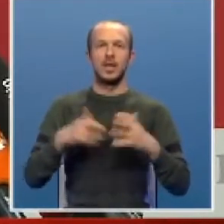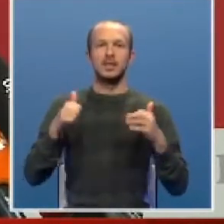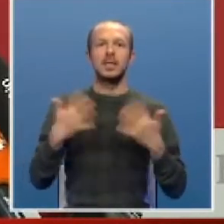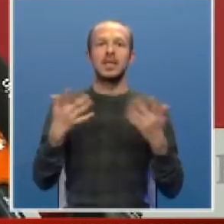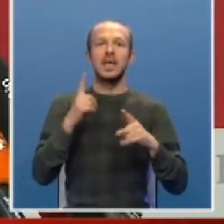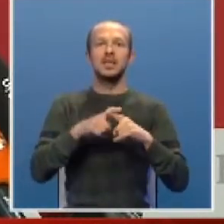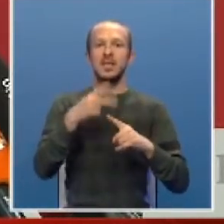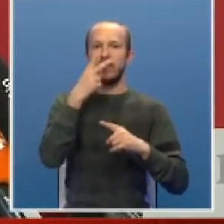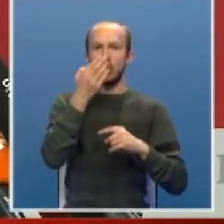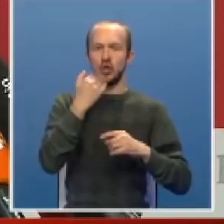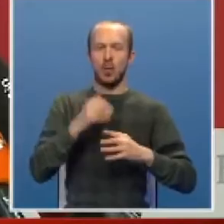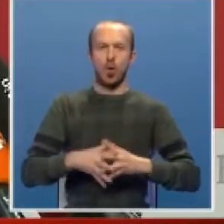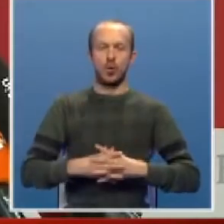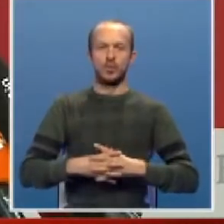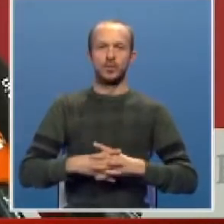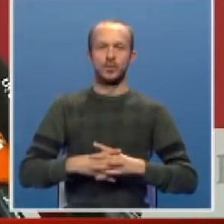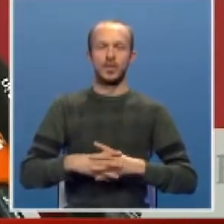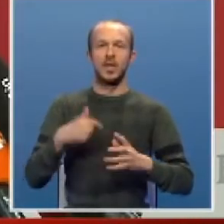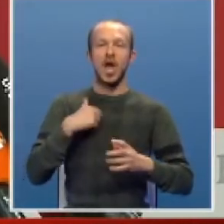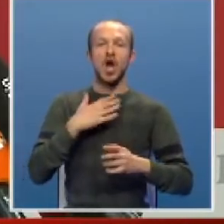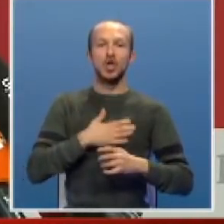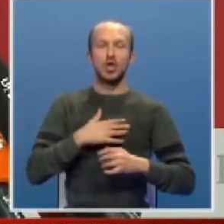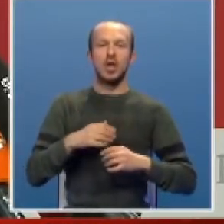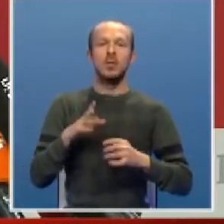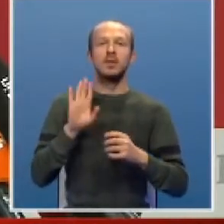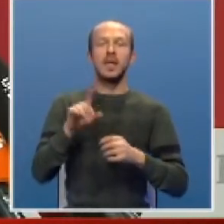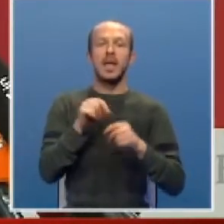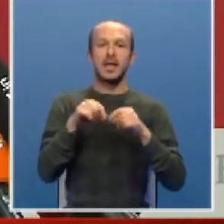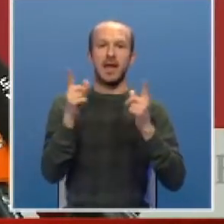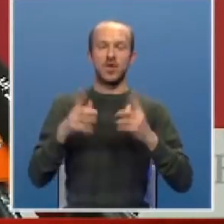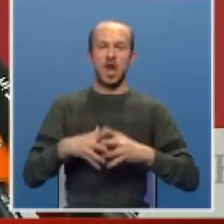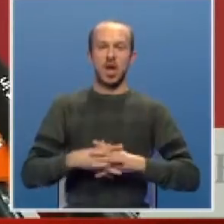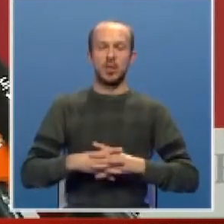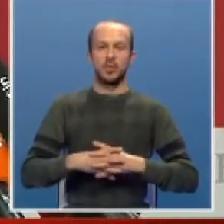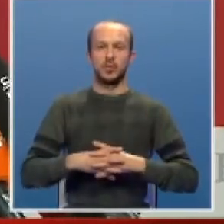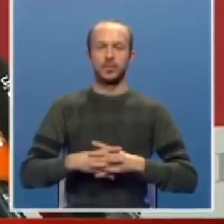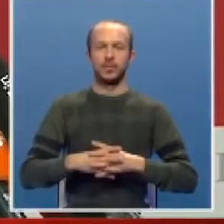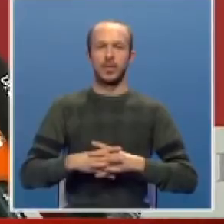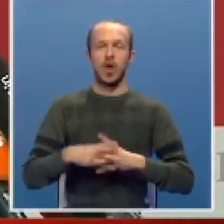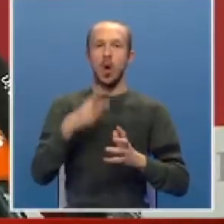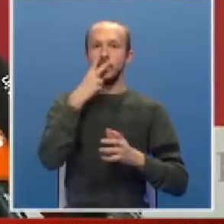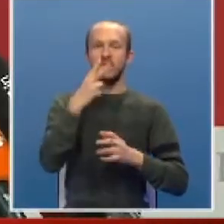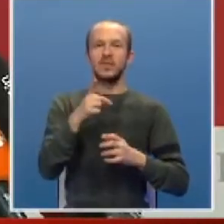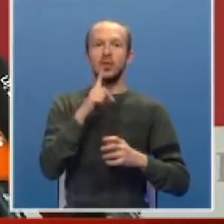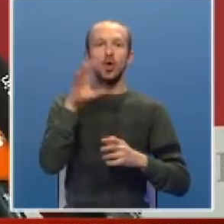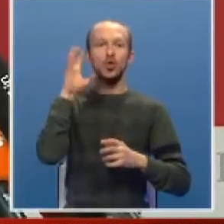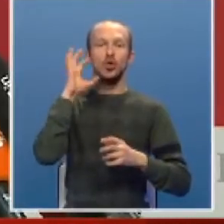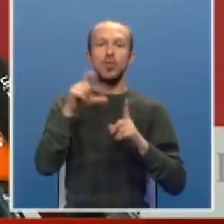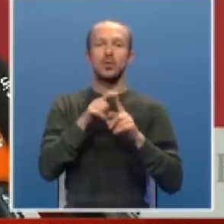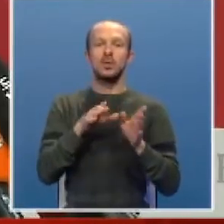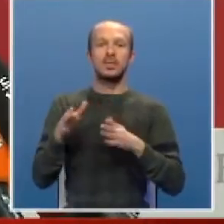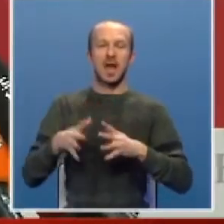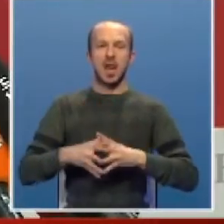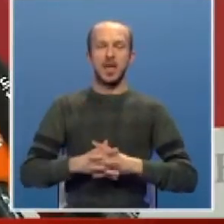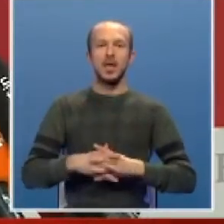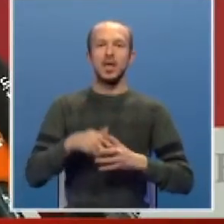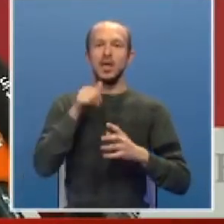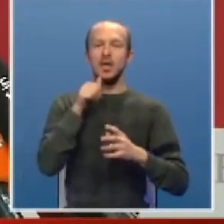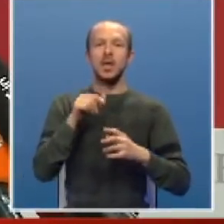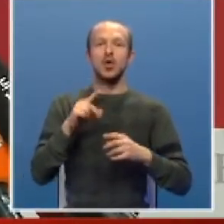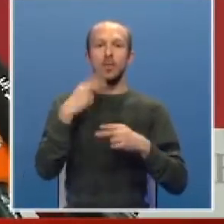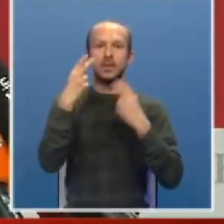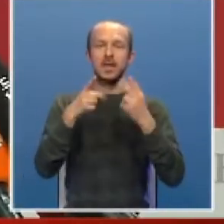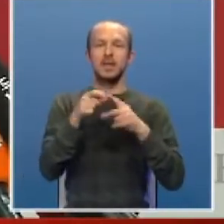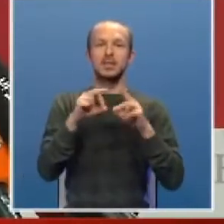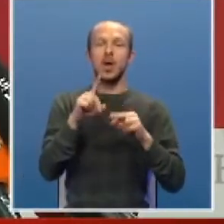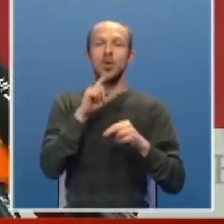istina, vidjet ću. Dakle, ja želim na te javne observacije koje čujemo od strane ovih visokog komisara s